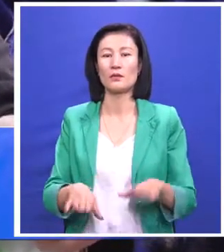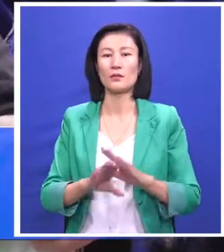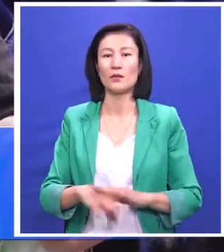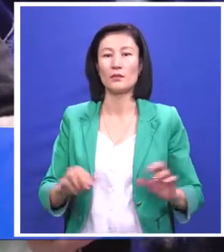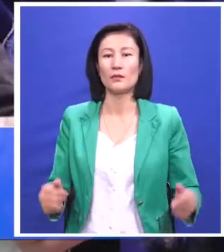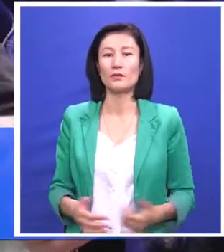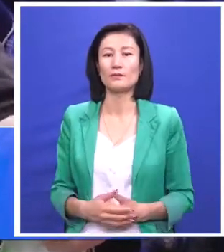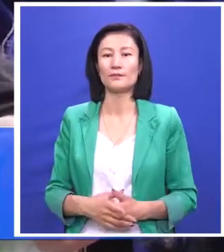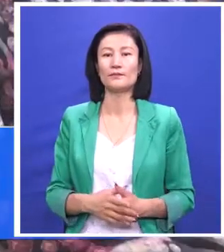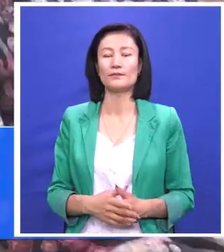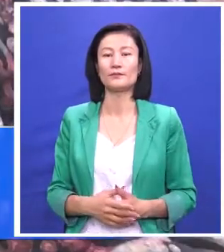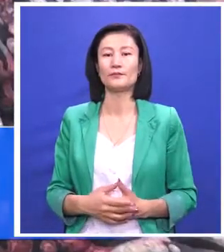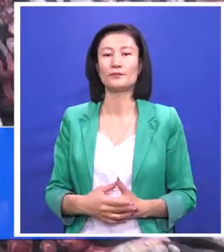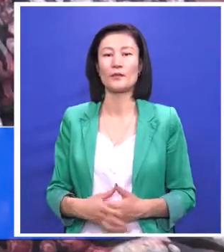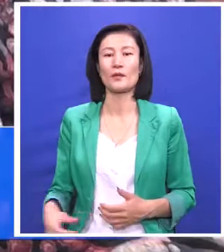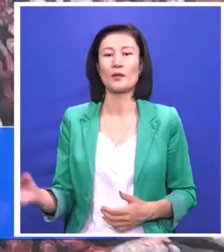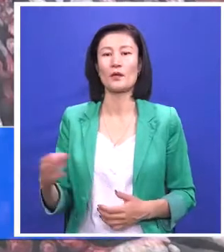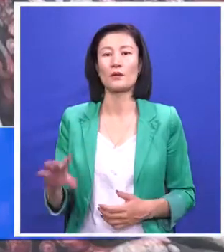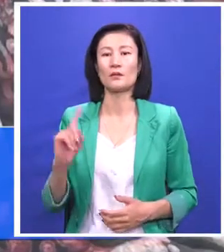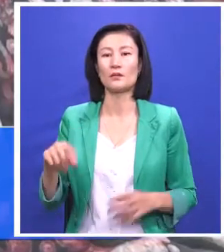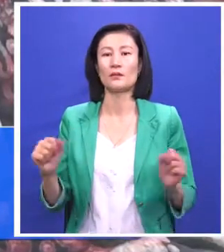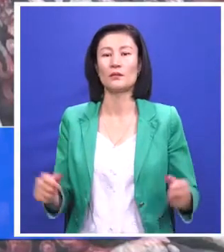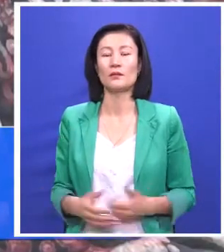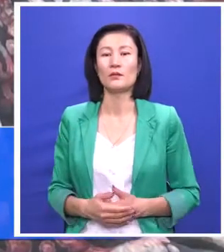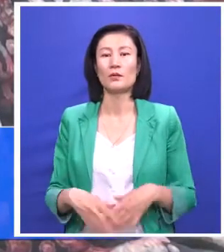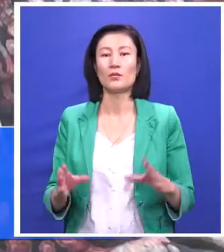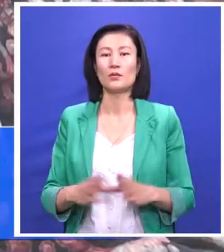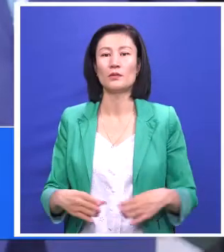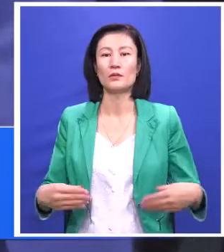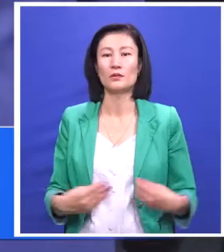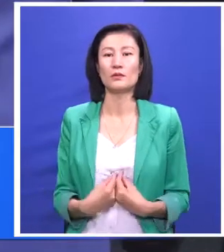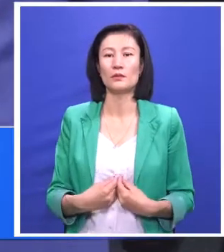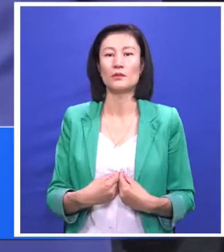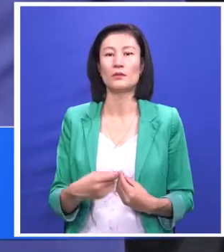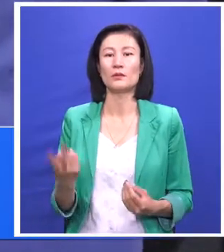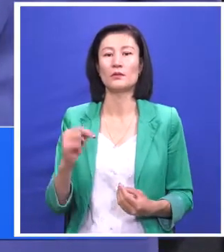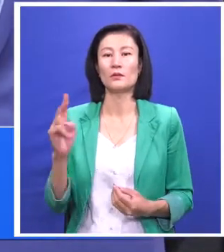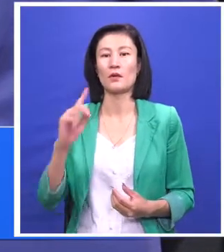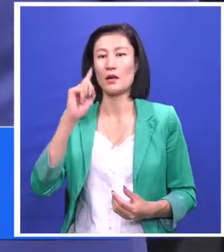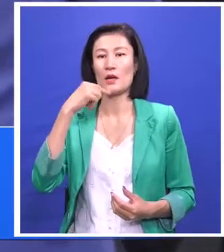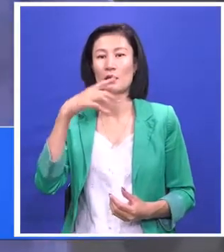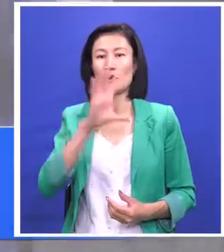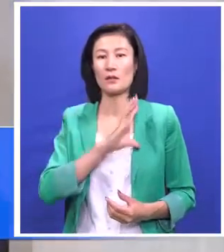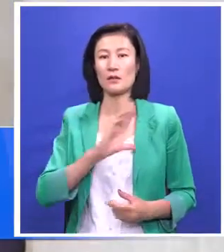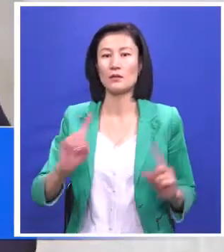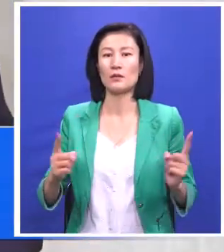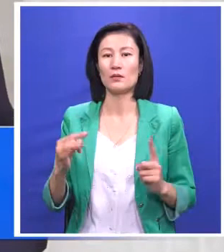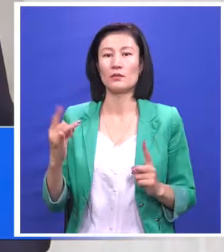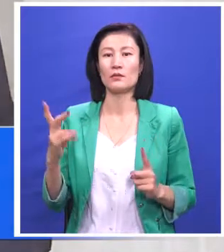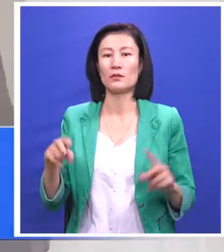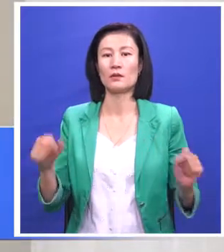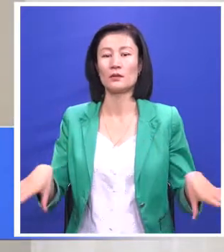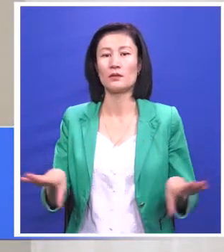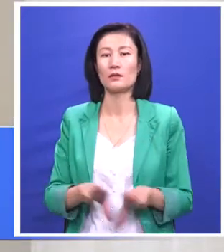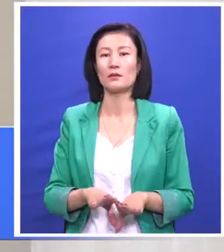ерміңіз. Ұлы азаматы ұлы болсын. Оңтүстік өңірі Абдымұса Қуатбековтің отбасын академиктер отбасы деп те атап кеткен. Ұлықты ұлы Нұрлан